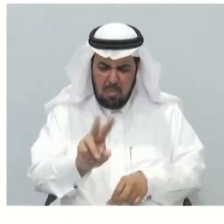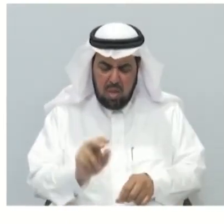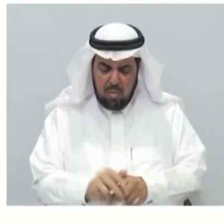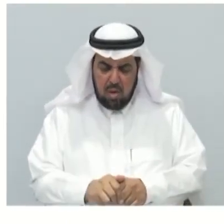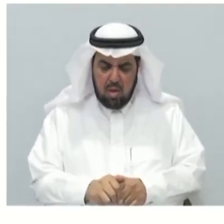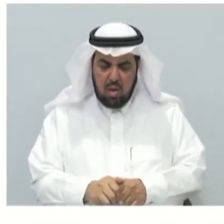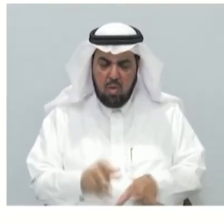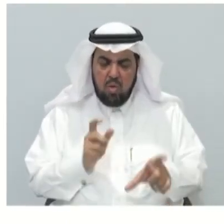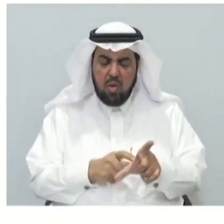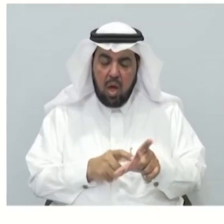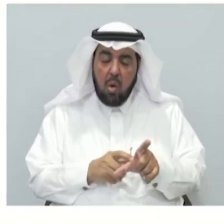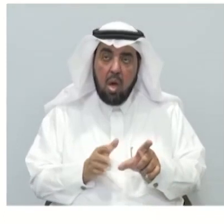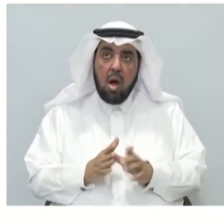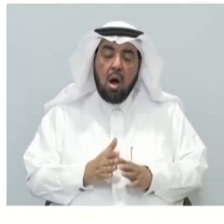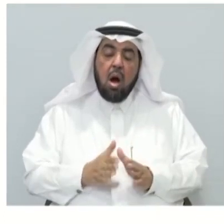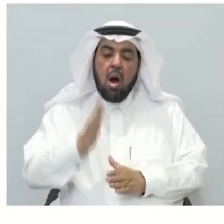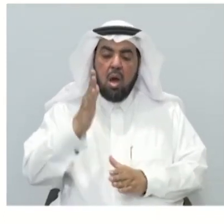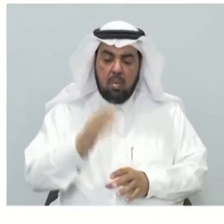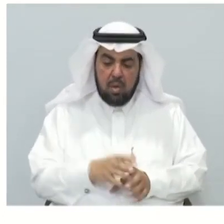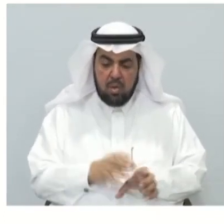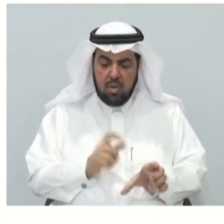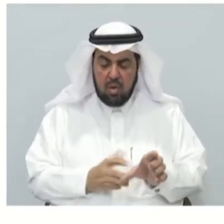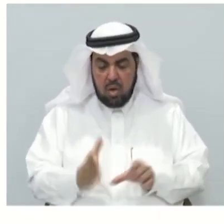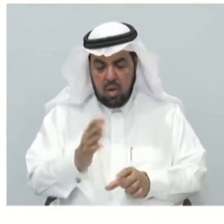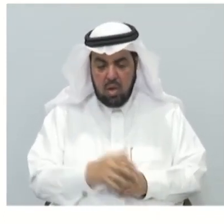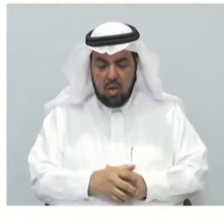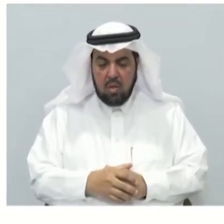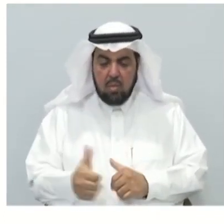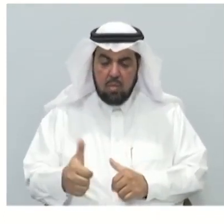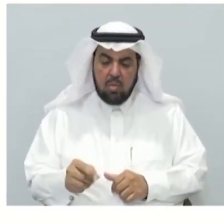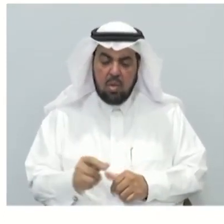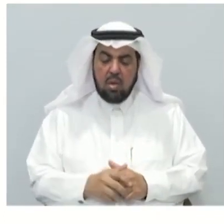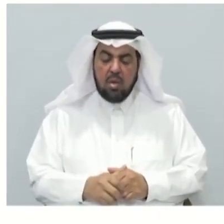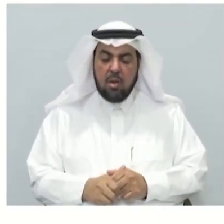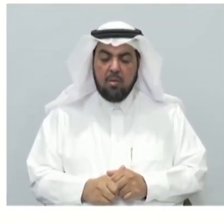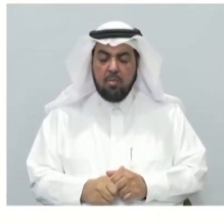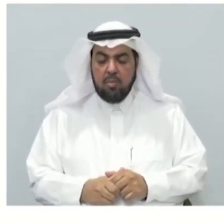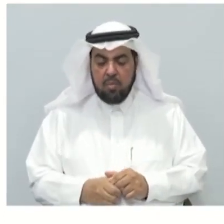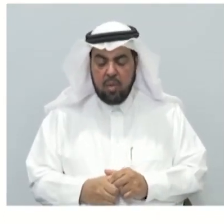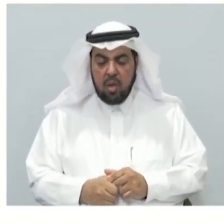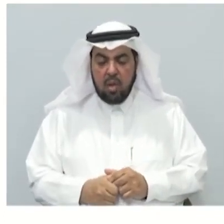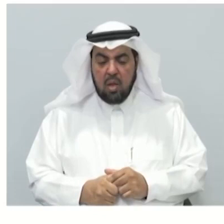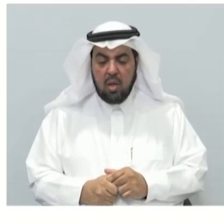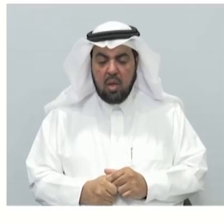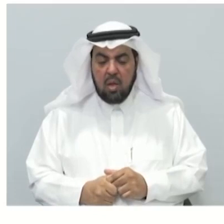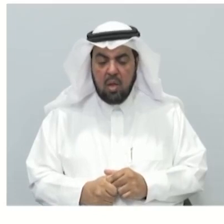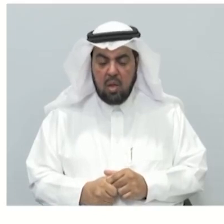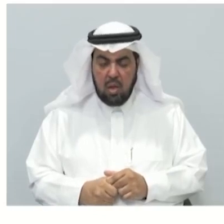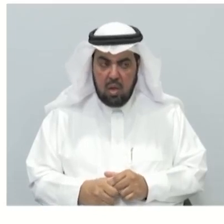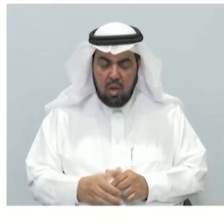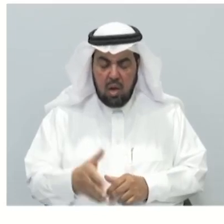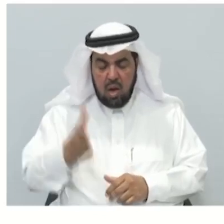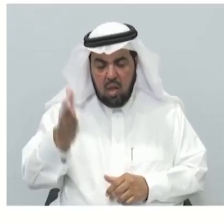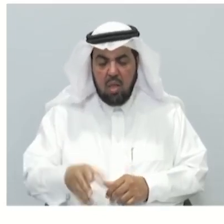وفي عندك زاويه قائمه هنا صح في عندك زاويه قائمه ممتاز وفي عندك اذا الضلع بي